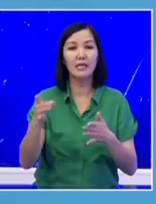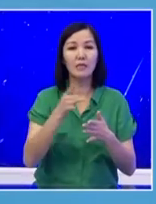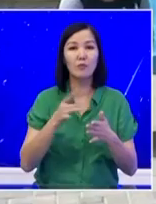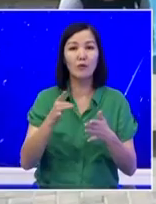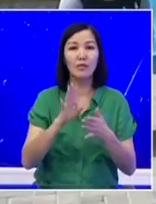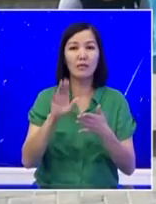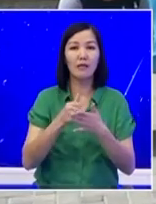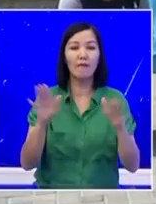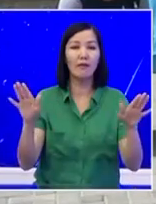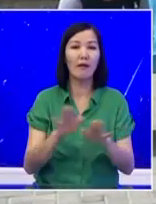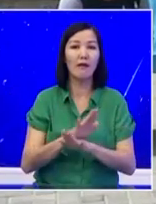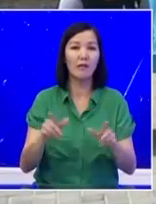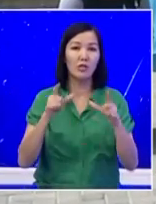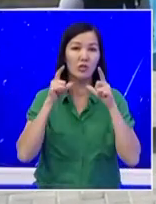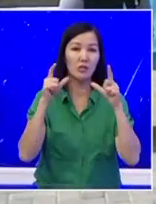орындады.